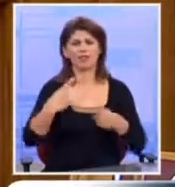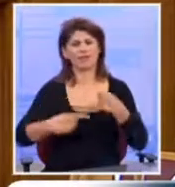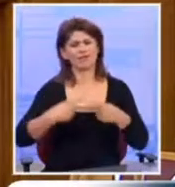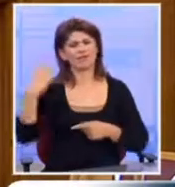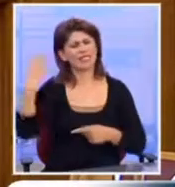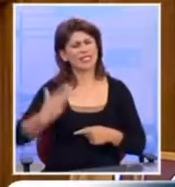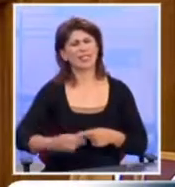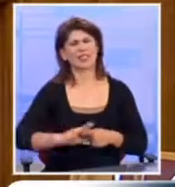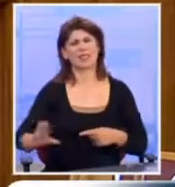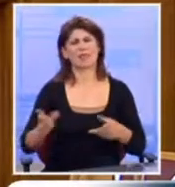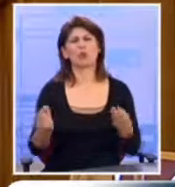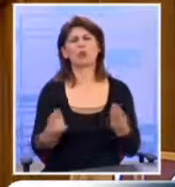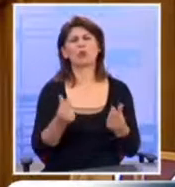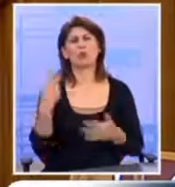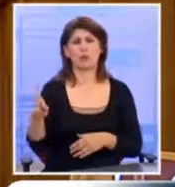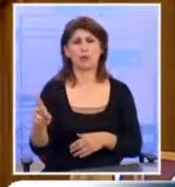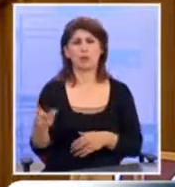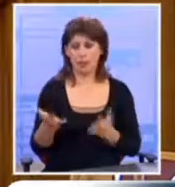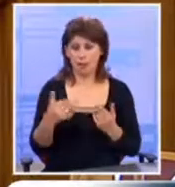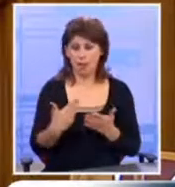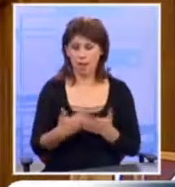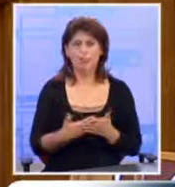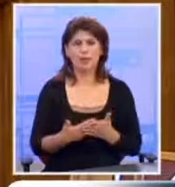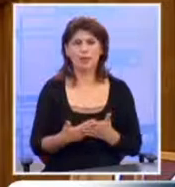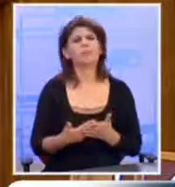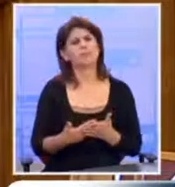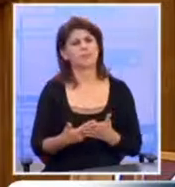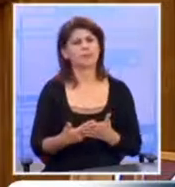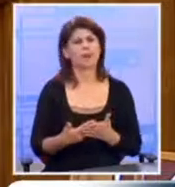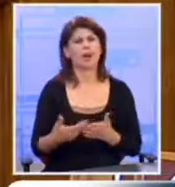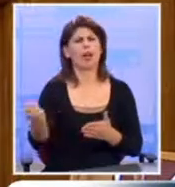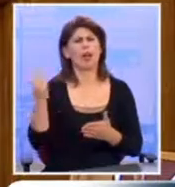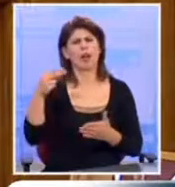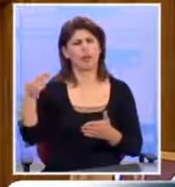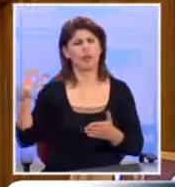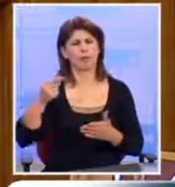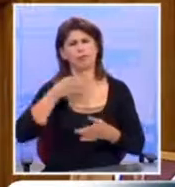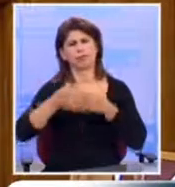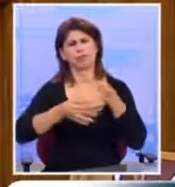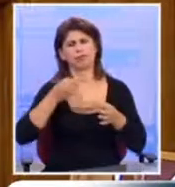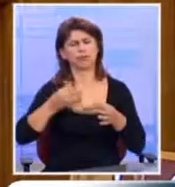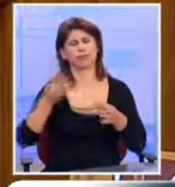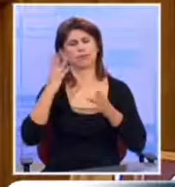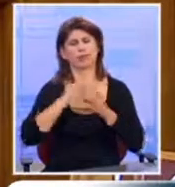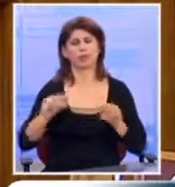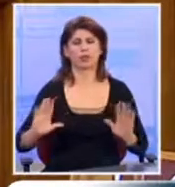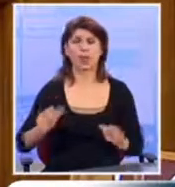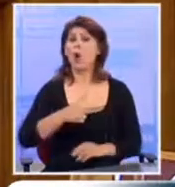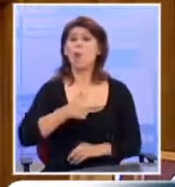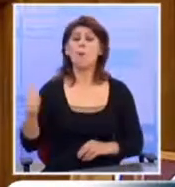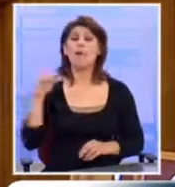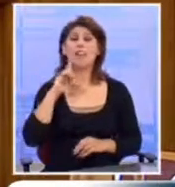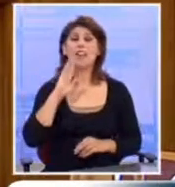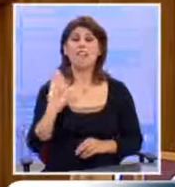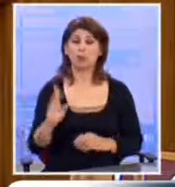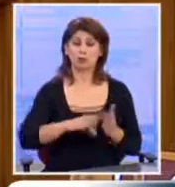τους. Όταν υπάρχει ένδυα επιχειρημάτων, τότε η μπάλα πάει στην εξέδρα. Ουσιαστικά το μόνο που είχε να πει η κυρία Βούλτεψη